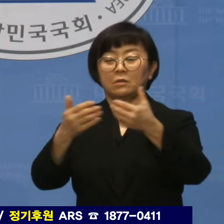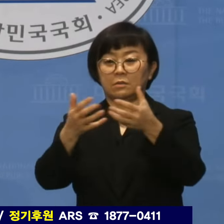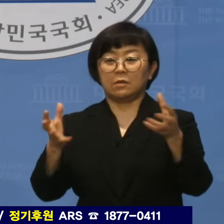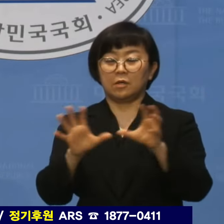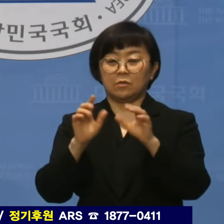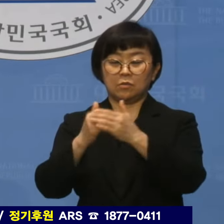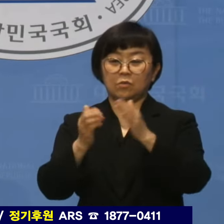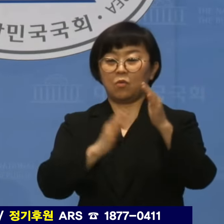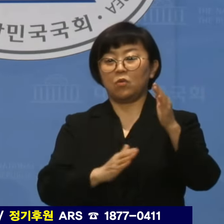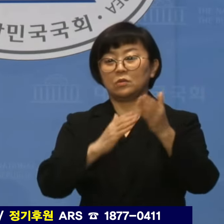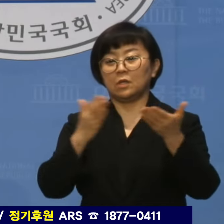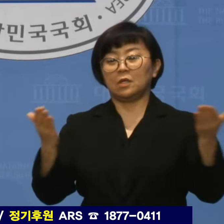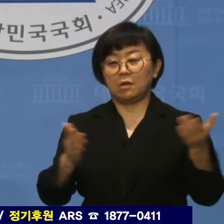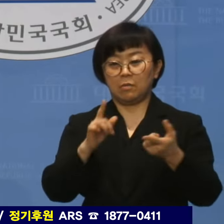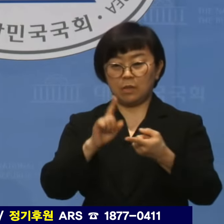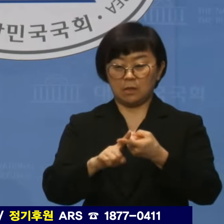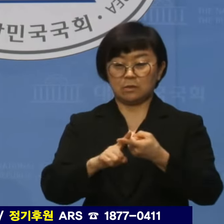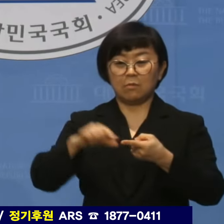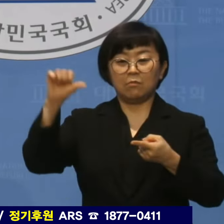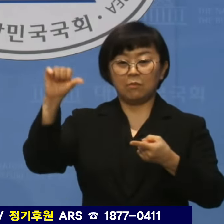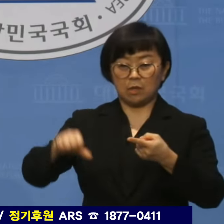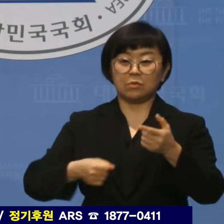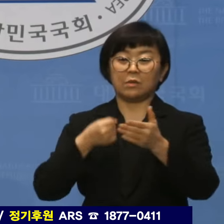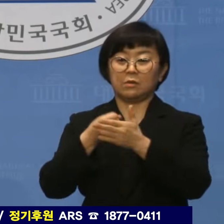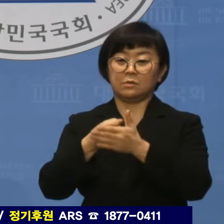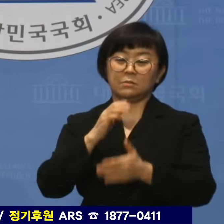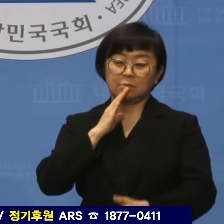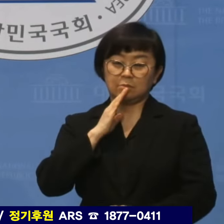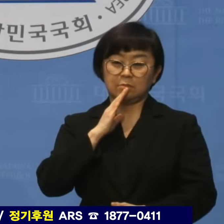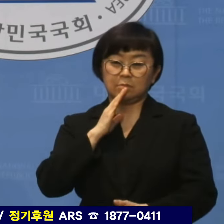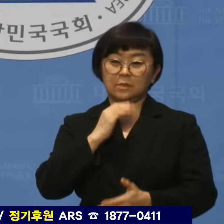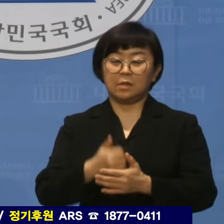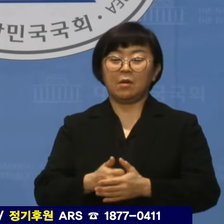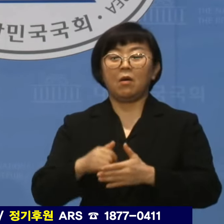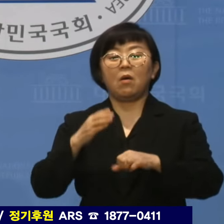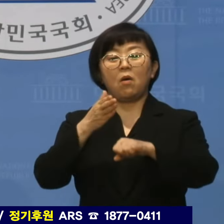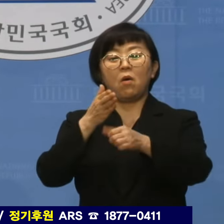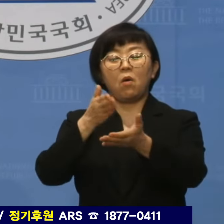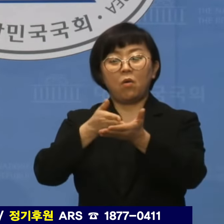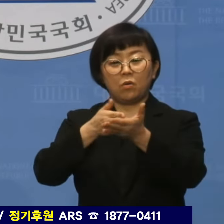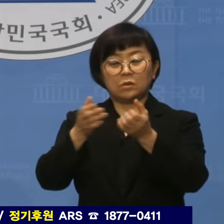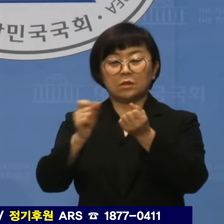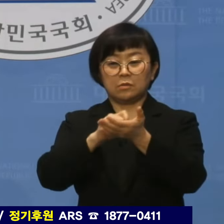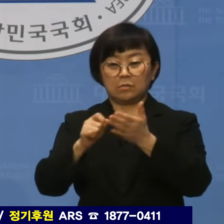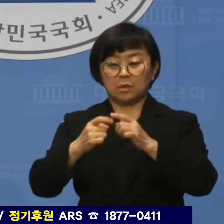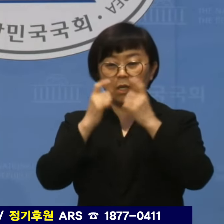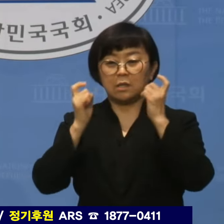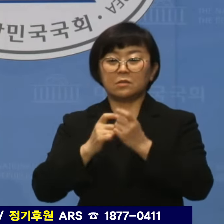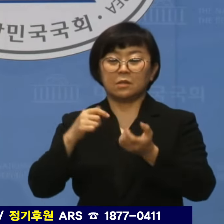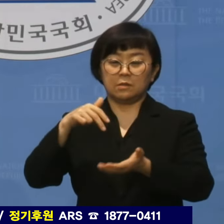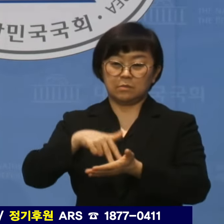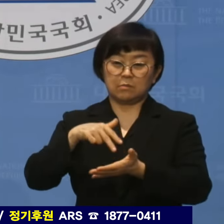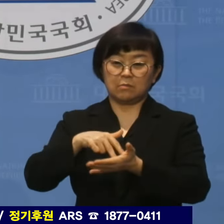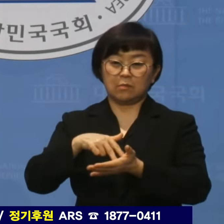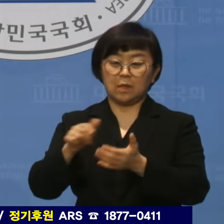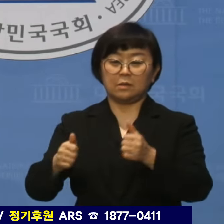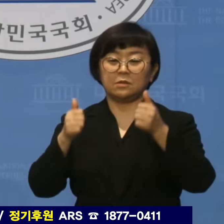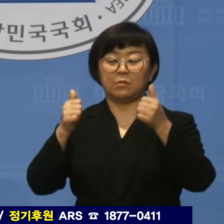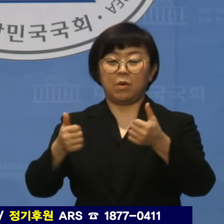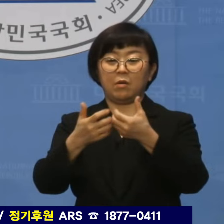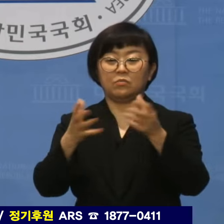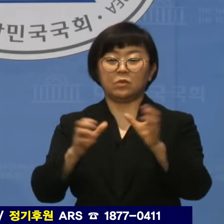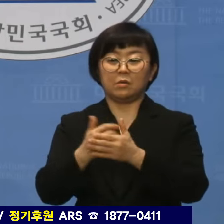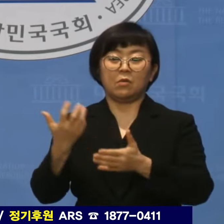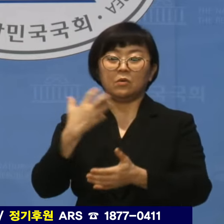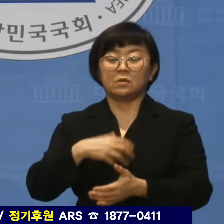국가기관이 걸린 공적인 업무에서는 패소할 결심이더니 언론을 상대로 한 사적인 영역에서는